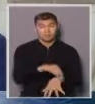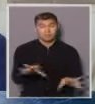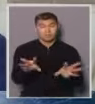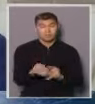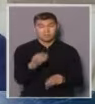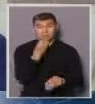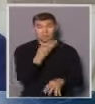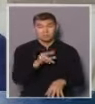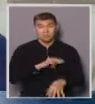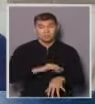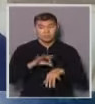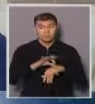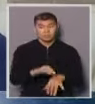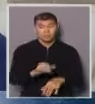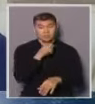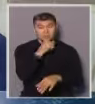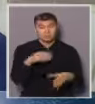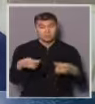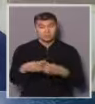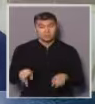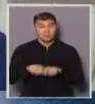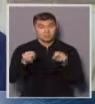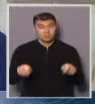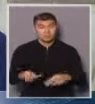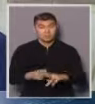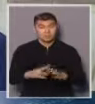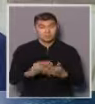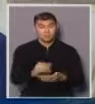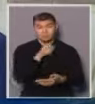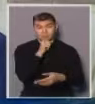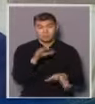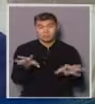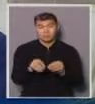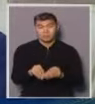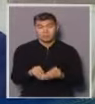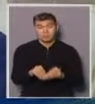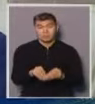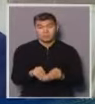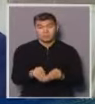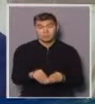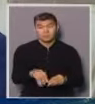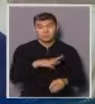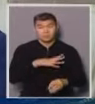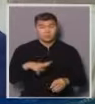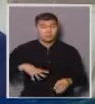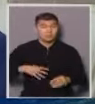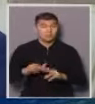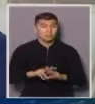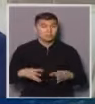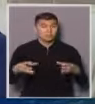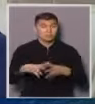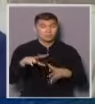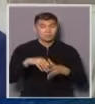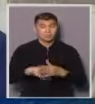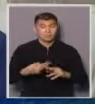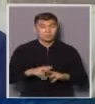жақсы жұмыстар жүргізіп жатыр. Ақсақалдар алаңын құрдық. Ақсақалдарды, ардагерлерді жинап,